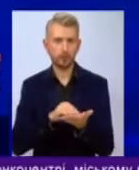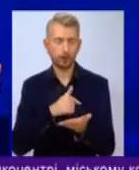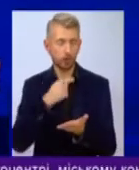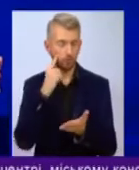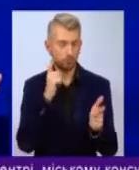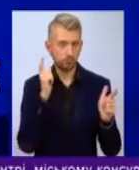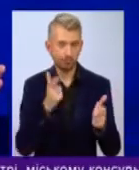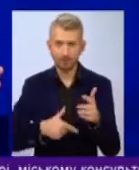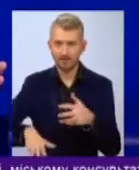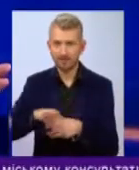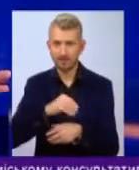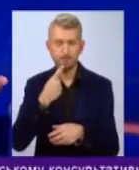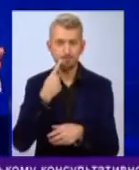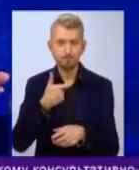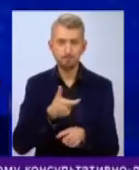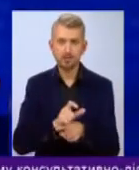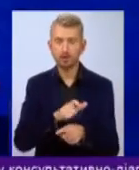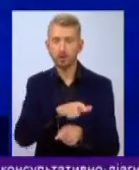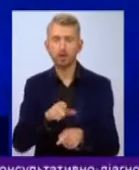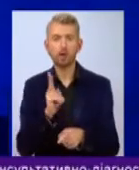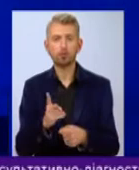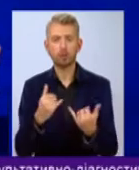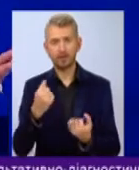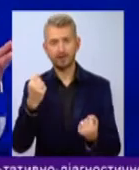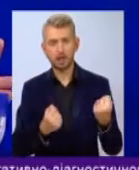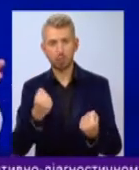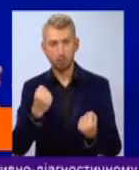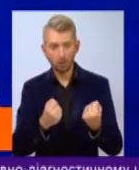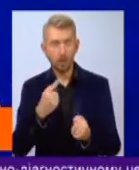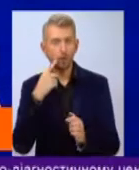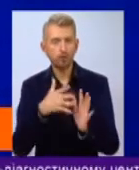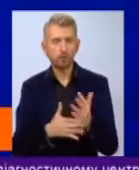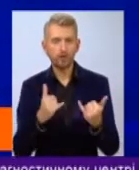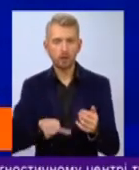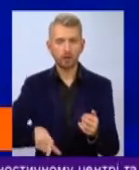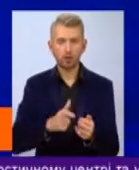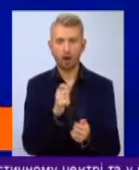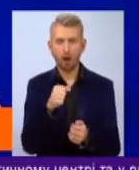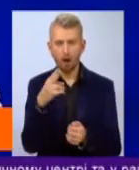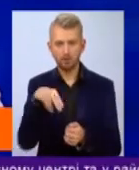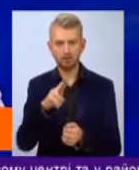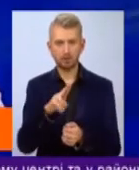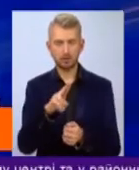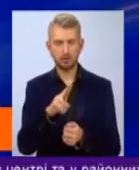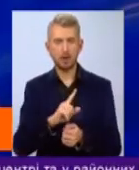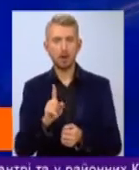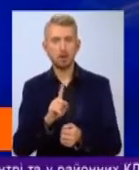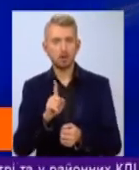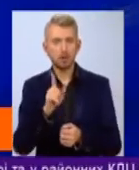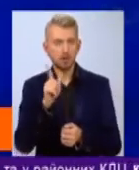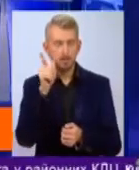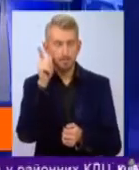погодяться більшість людей, які сидять за кермом і розуміють, що зараз на дорогах ад. Що пекло